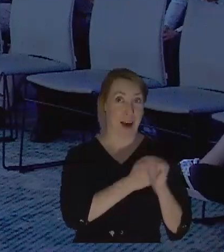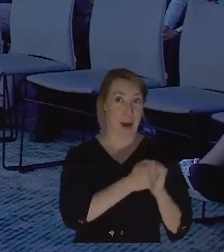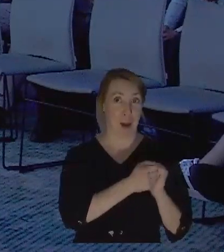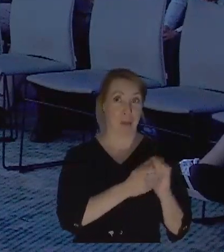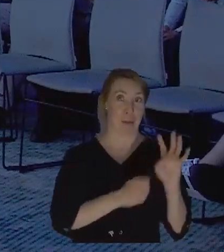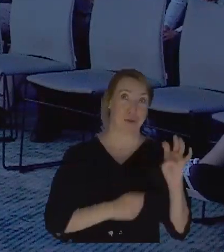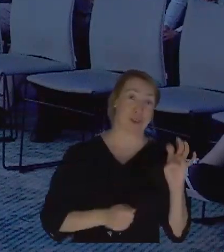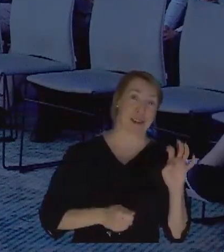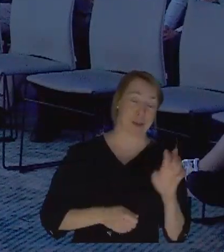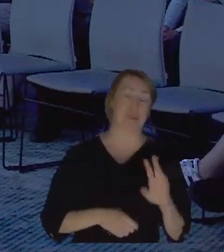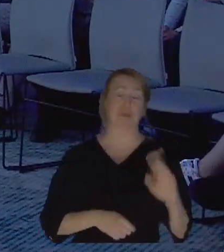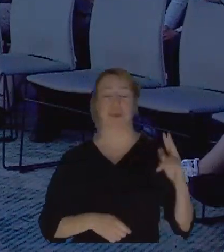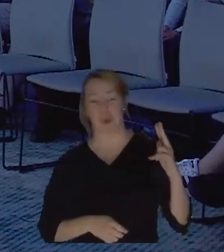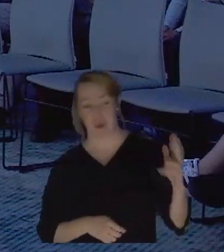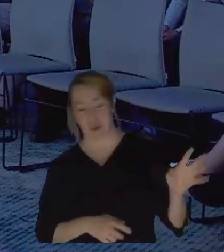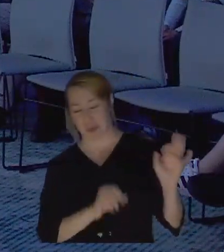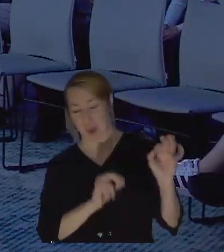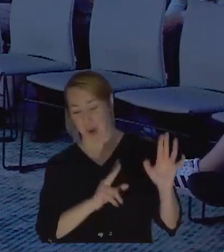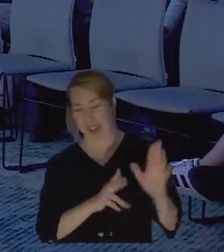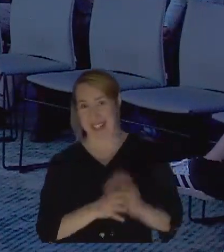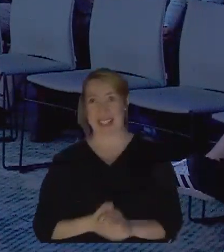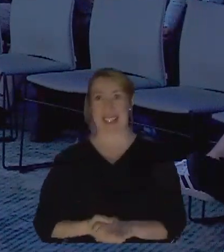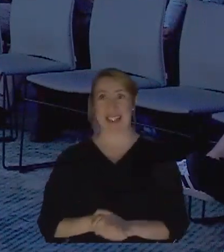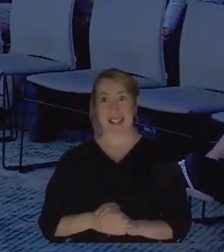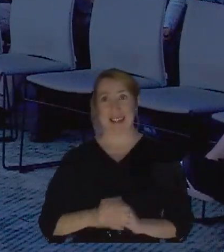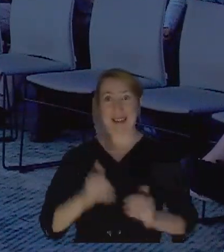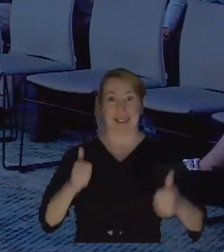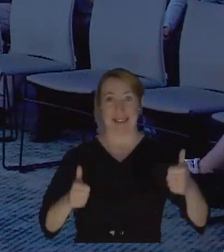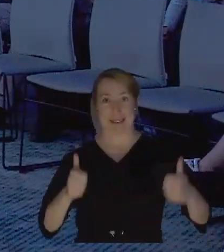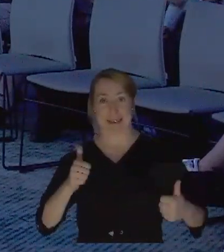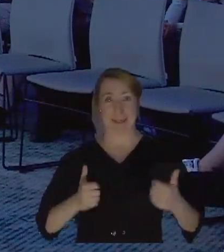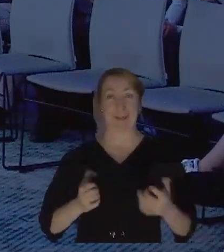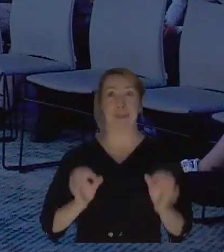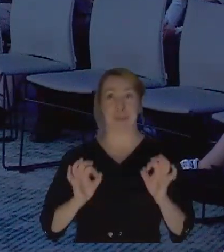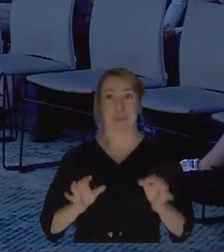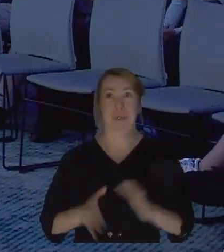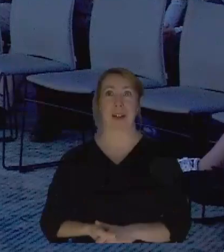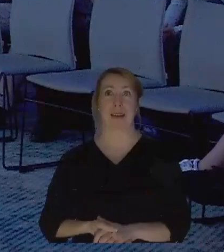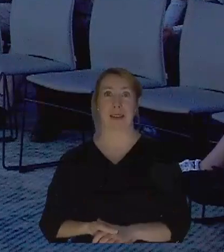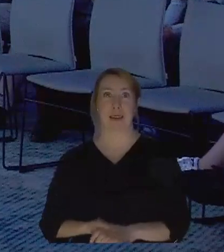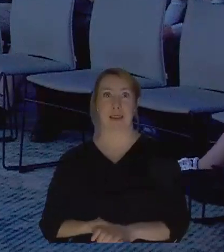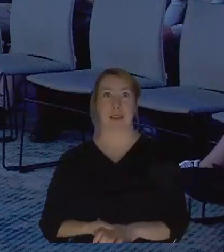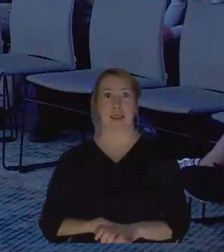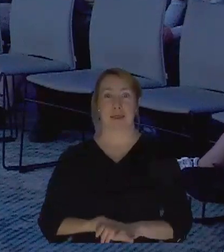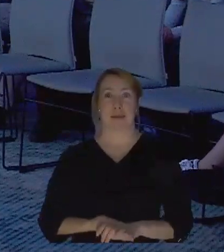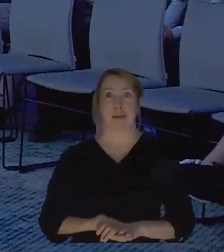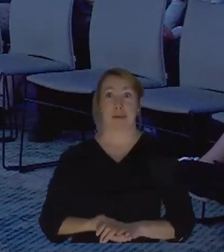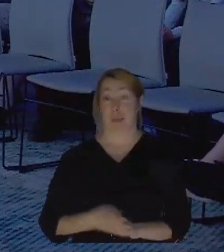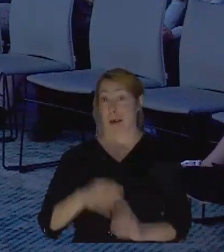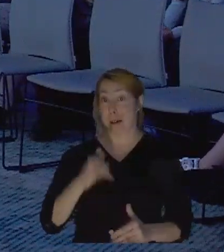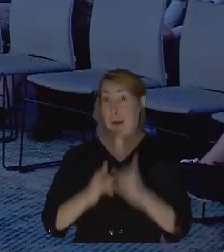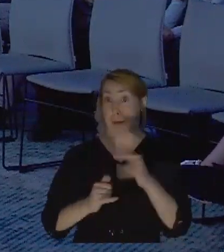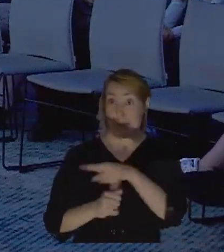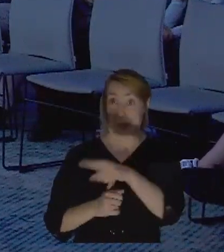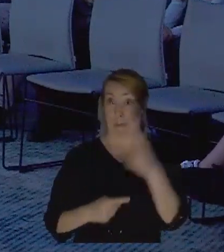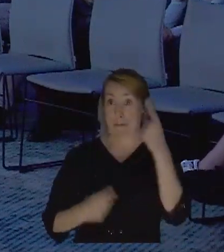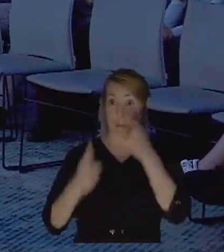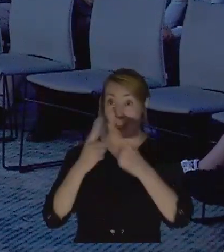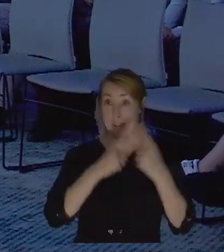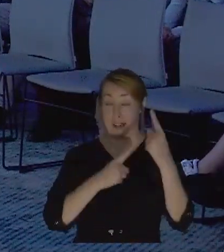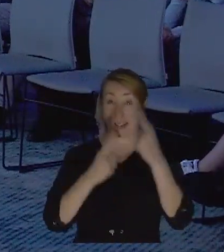Okej, 3. Czyli tutaj idzie wszystko na noże. A proszę Państwa, jeżeli myśleliście, że wiedza okrutnie